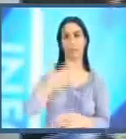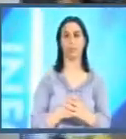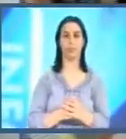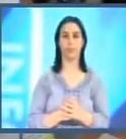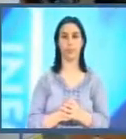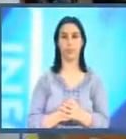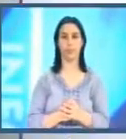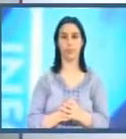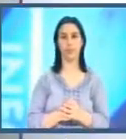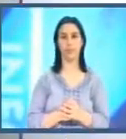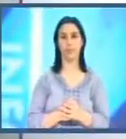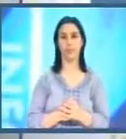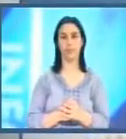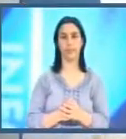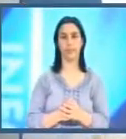referència.